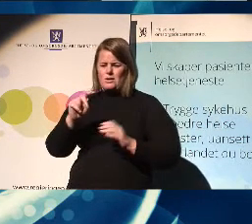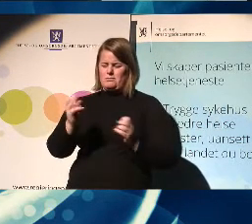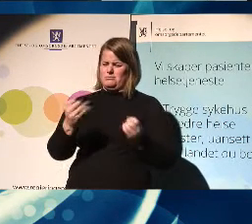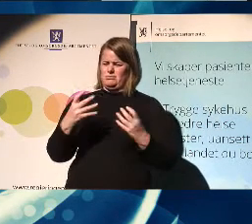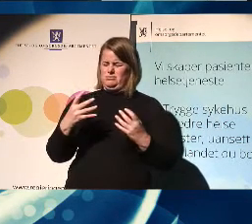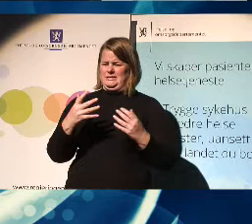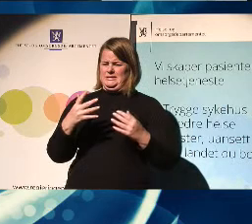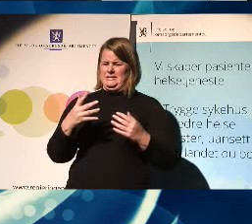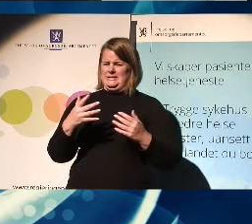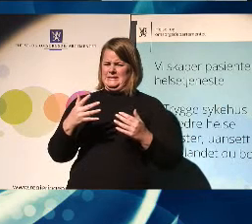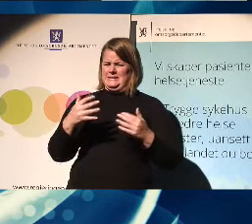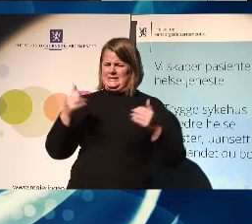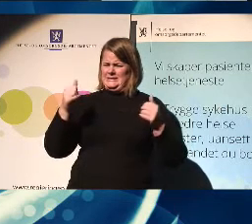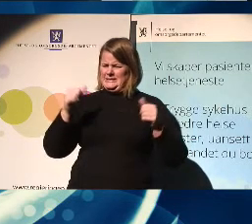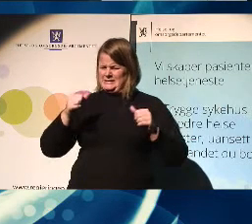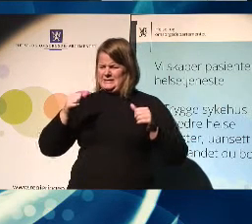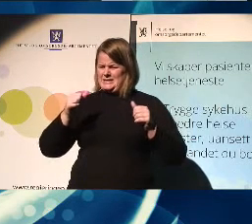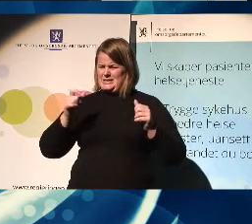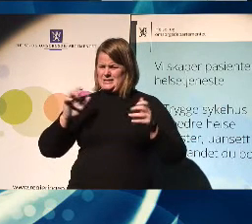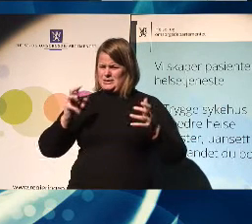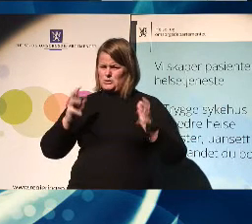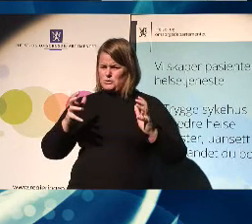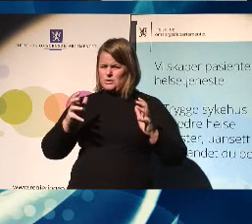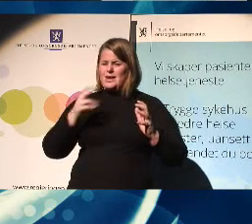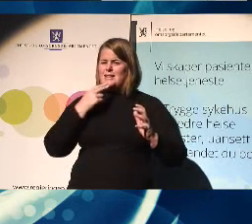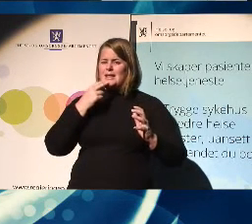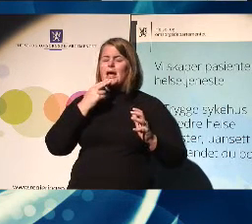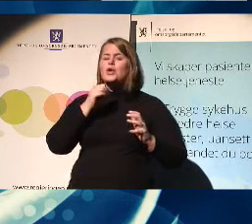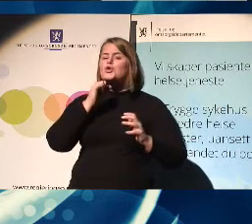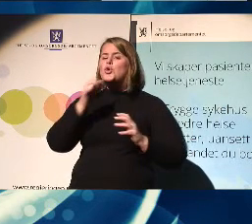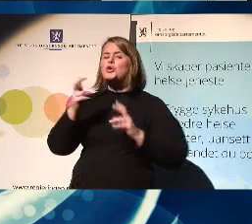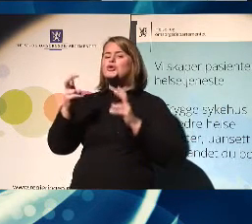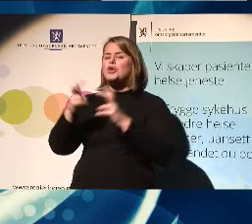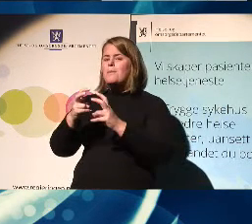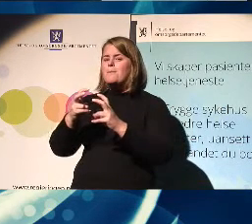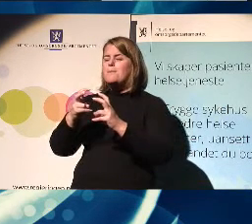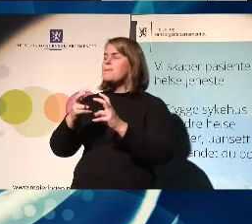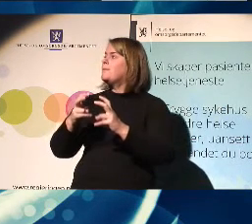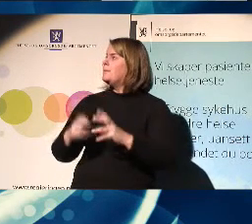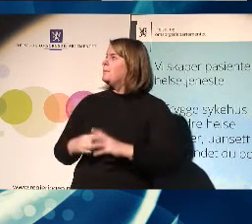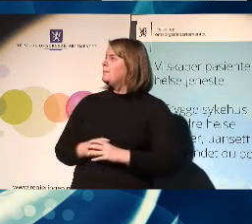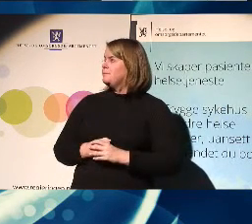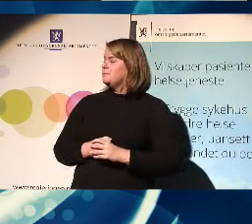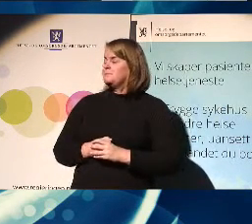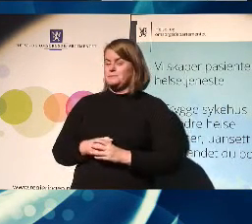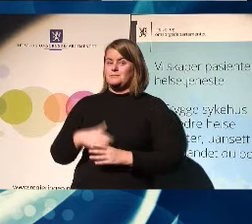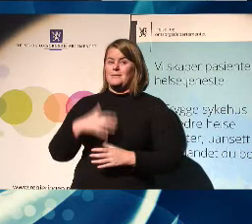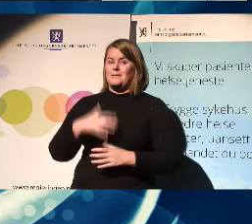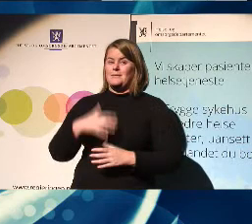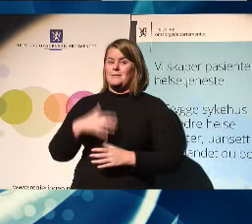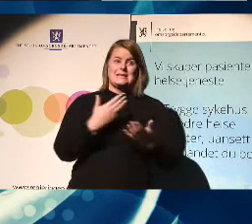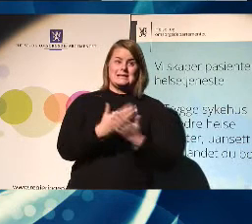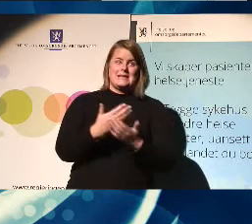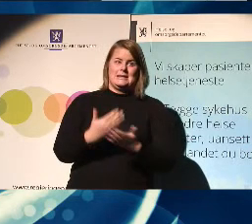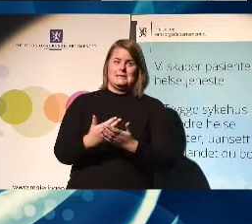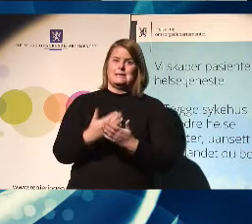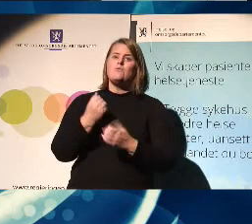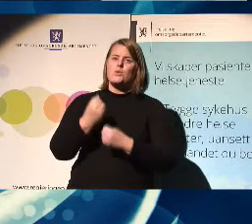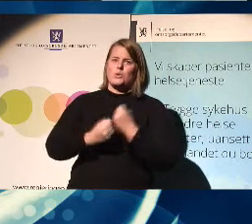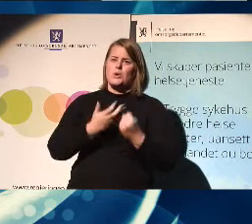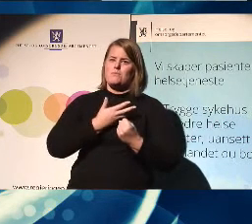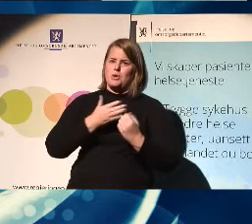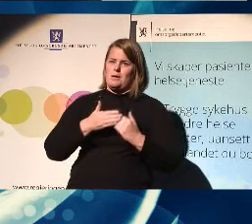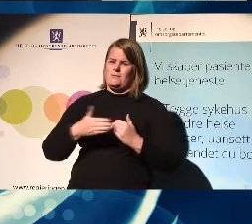bilde. Og det går nemlig på dette med nødstrøm. Her har altså helsetjenestene virkelig en jobb å gjøre. Og